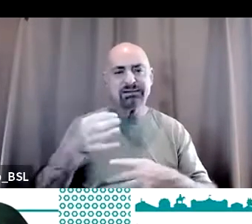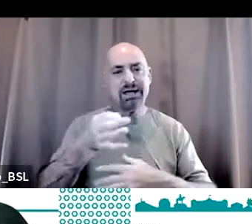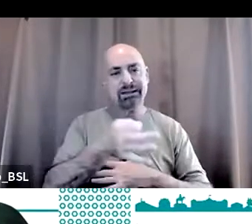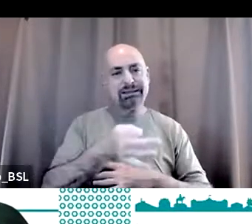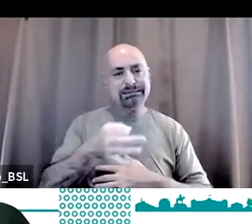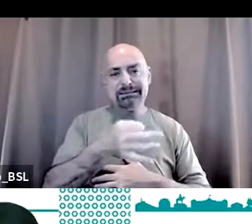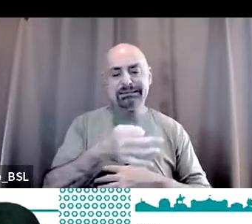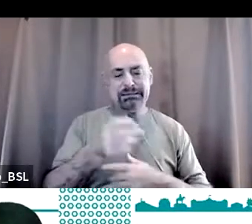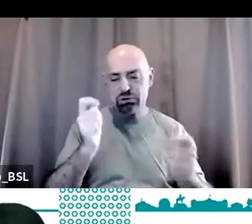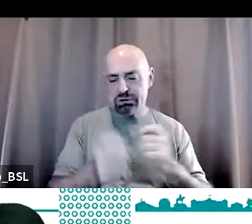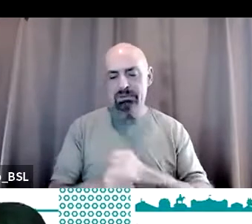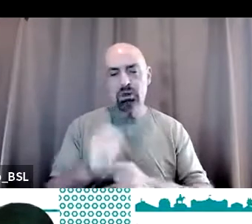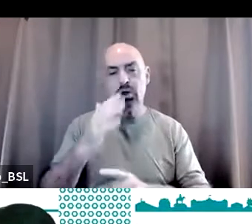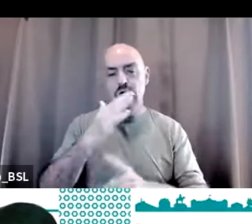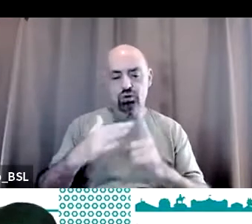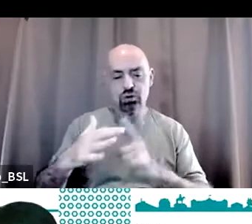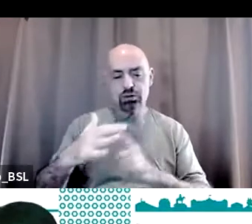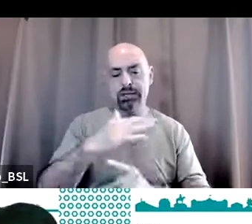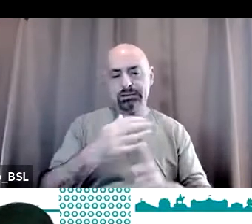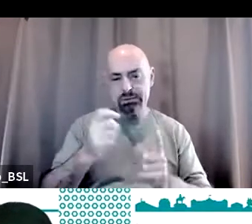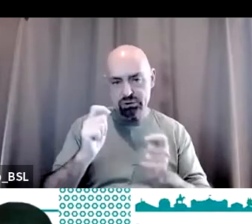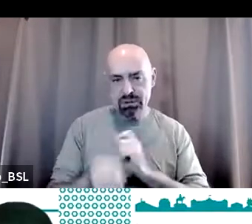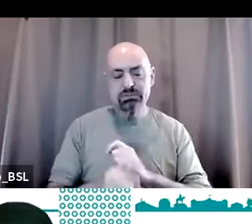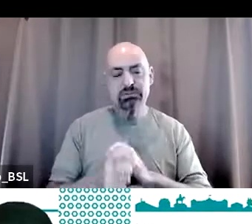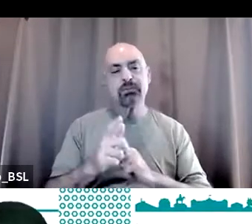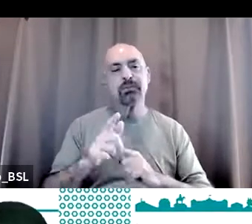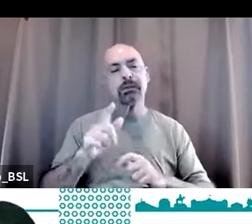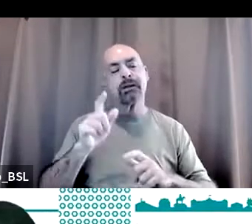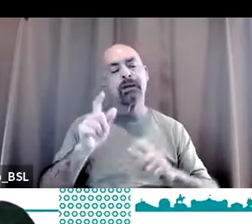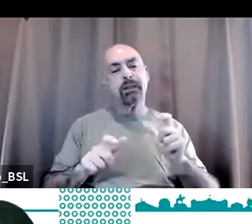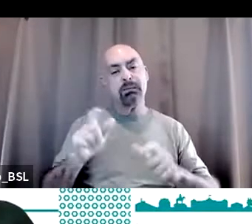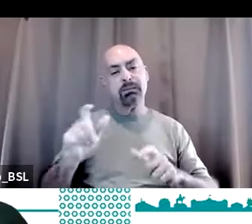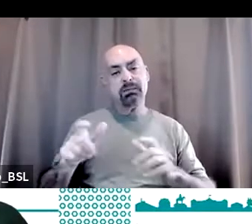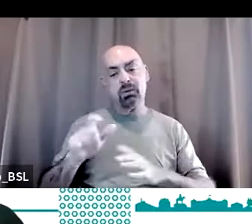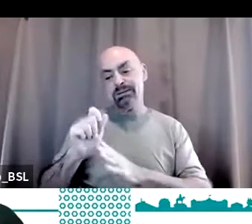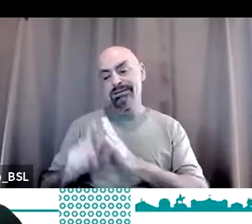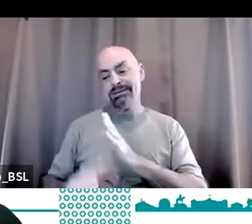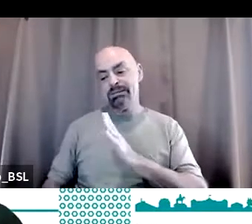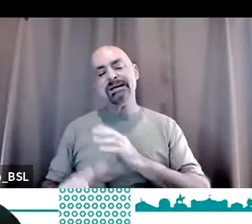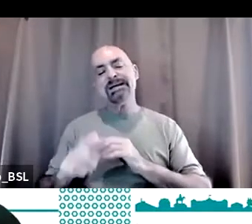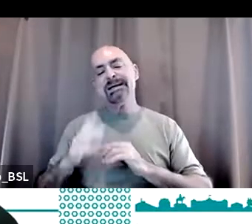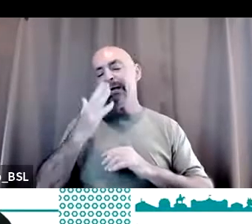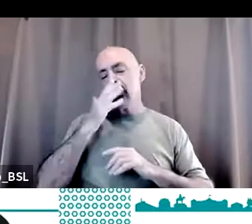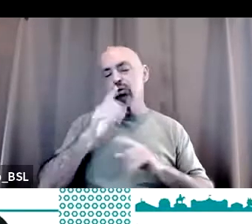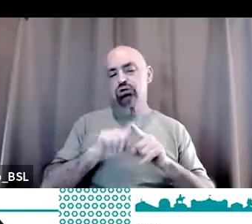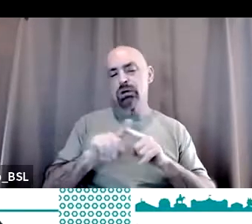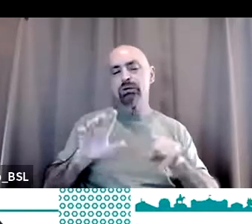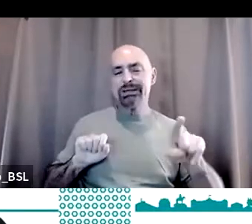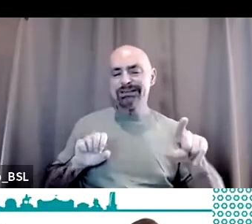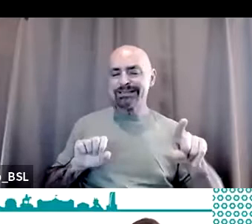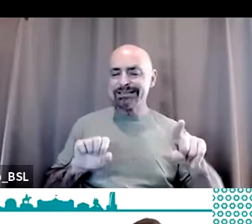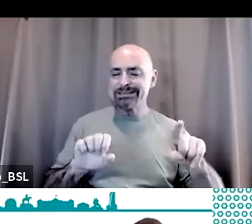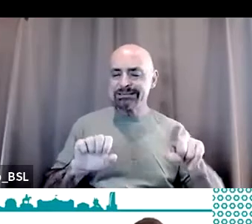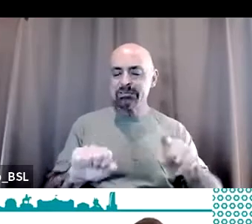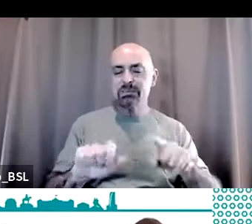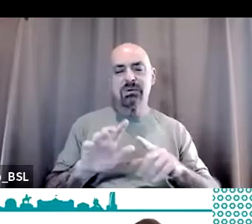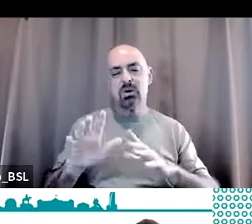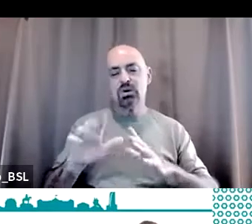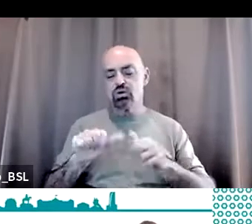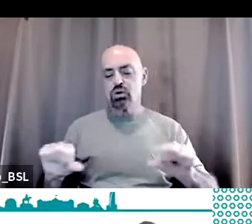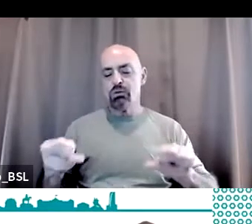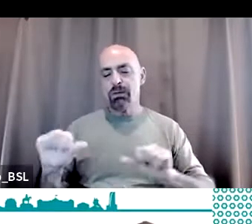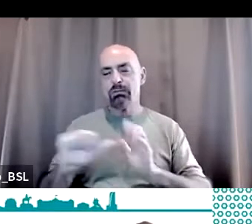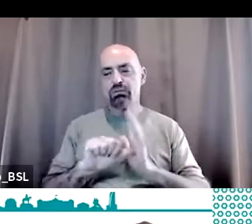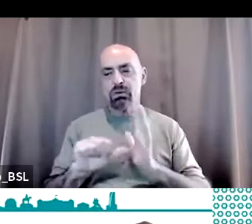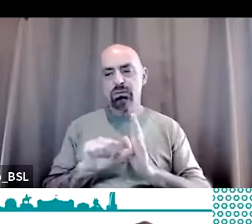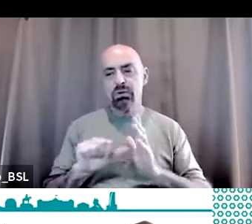хамгаалах хэрэгтэй ажиллаж байгаа. Бид ч бас түүний нэг хэсэг. Тэгээд төгөөмлөгч төвийн хувьд их хүн гэдэг бид хэрхэн хамгаалах илгүүний шийдтэй